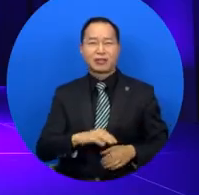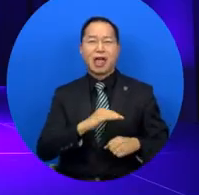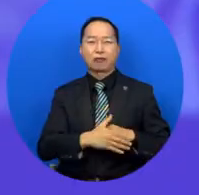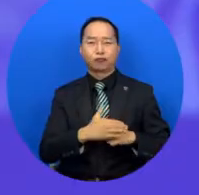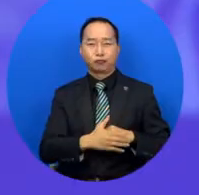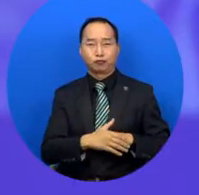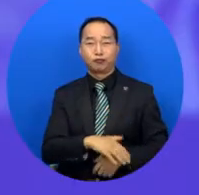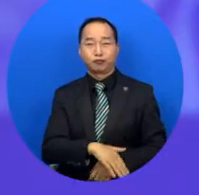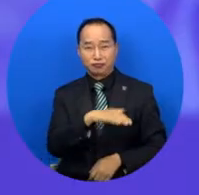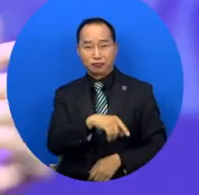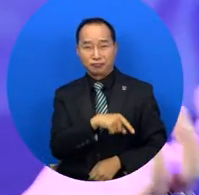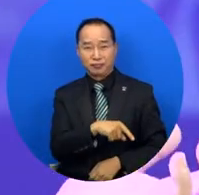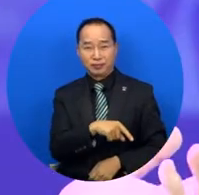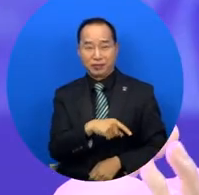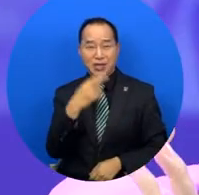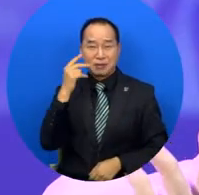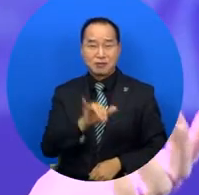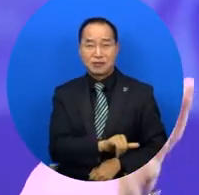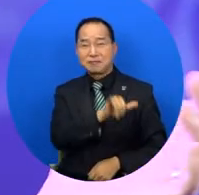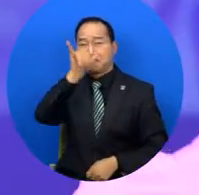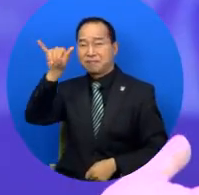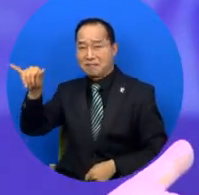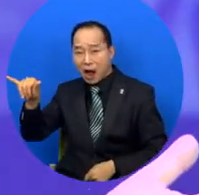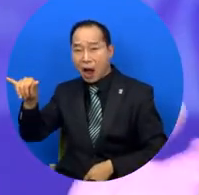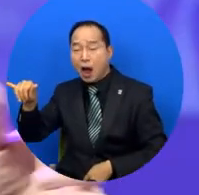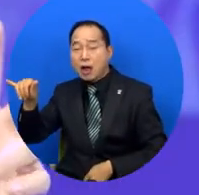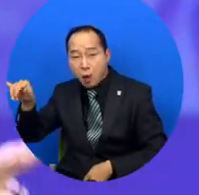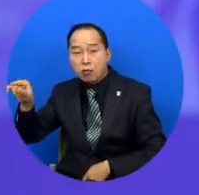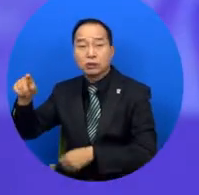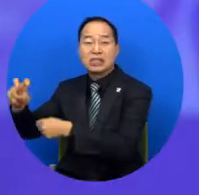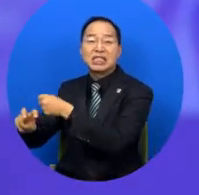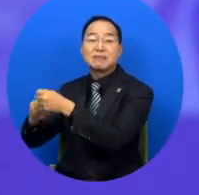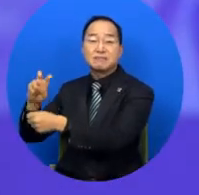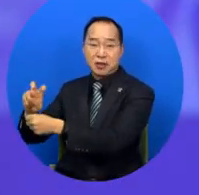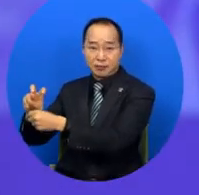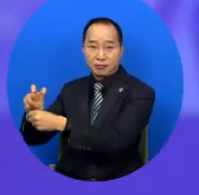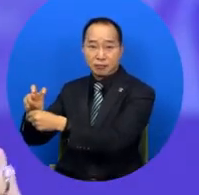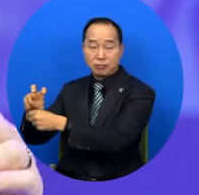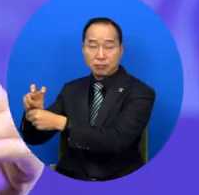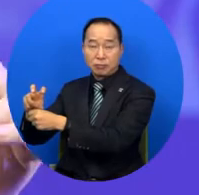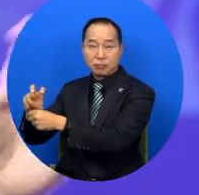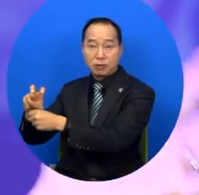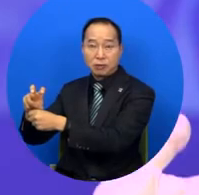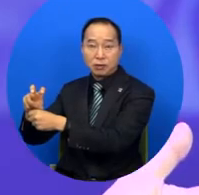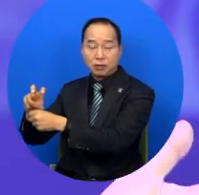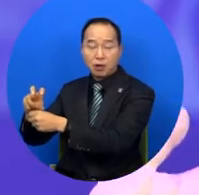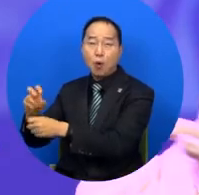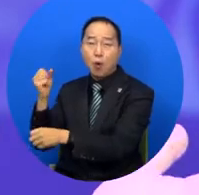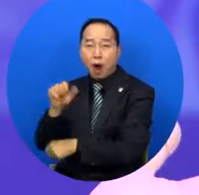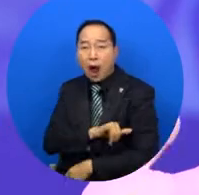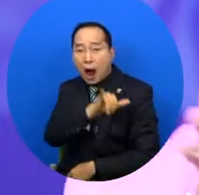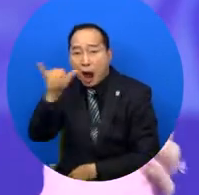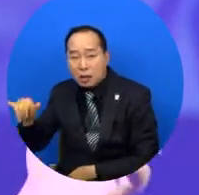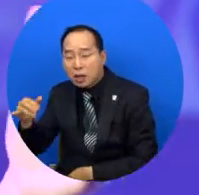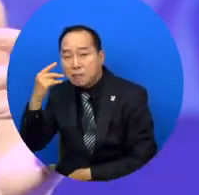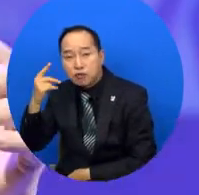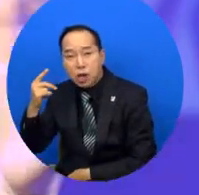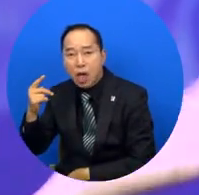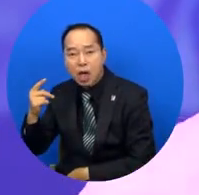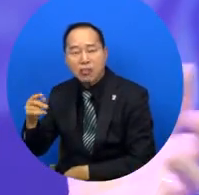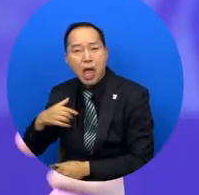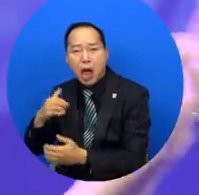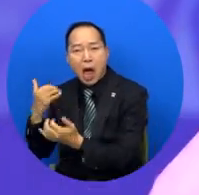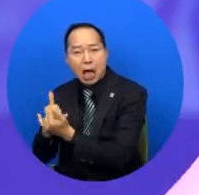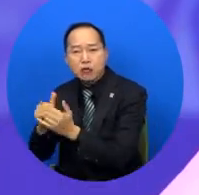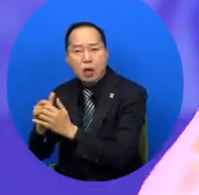출신인데요. 미국에 가가지고 20년 살았어요. 근데 제가 가족도 없고 혼자